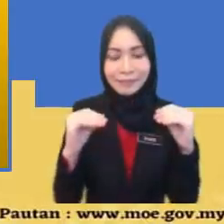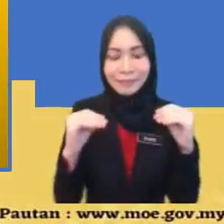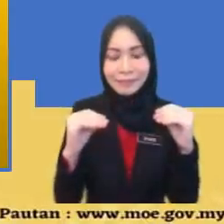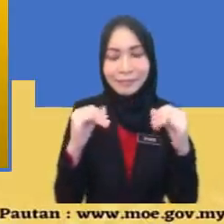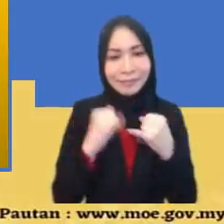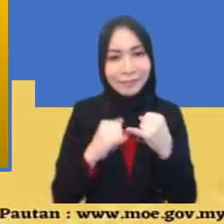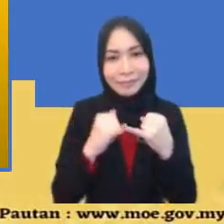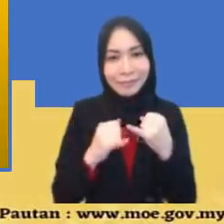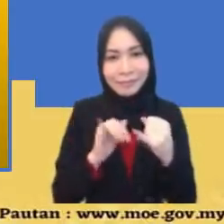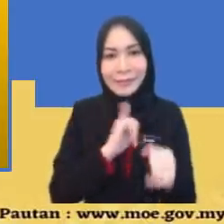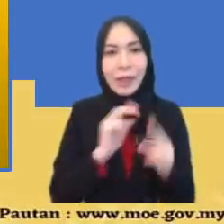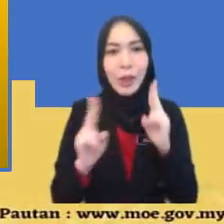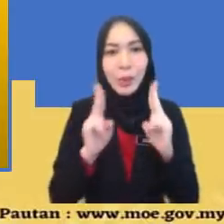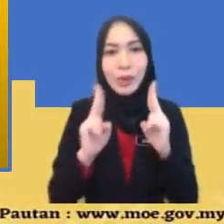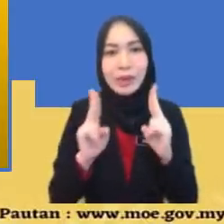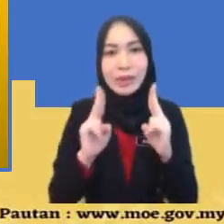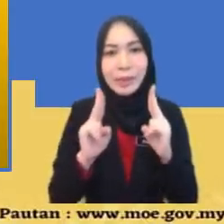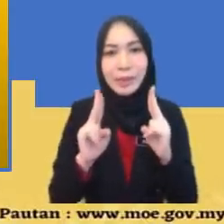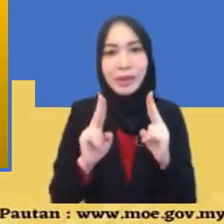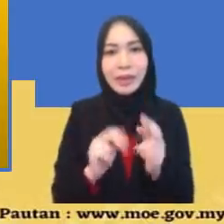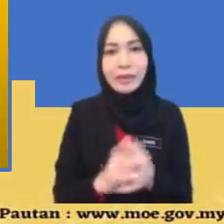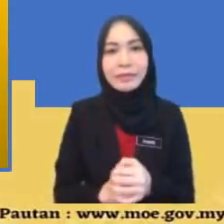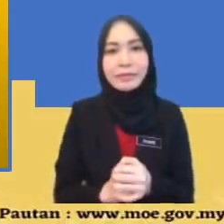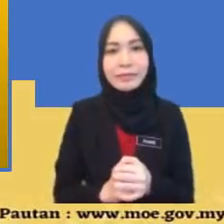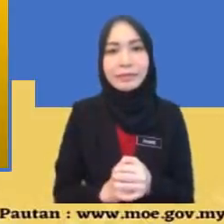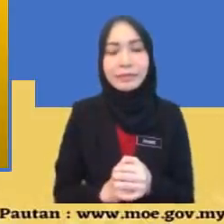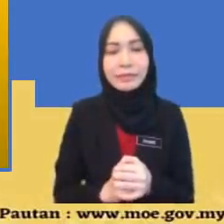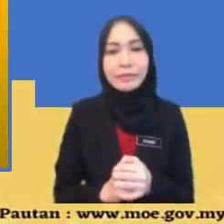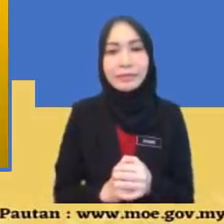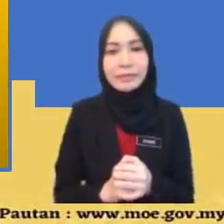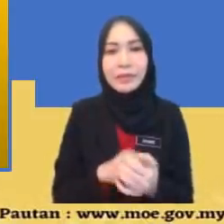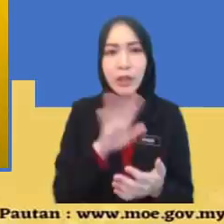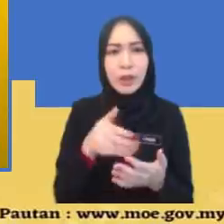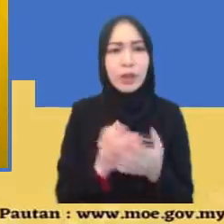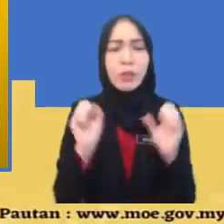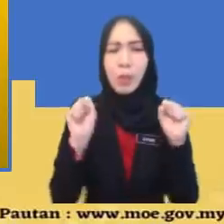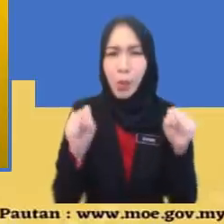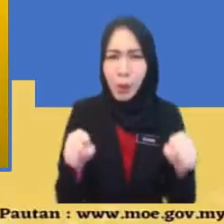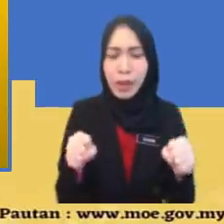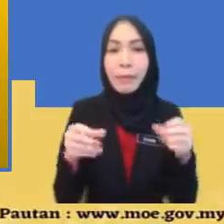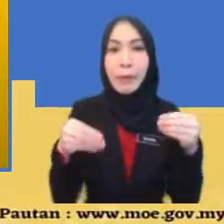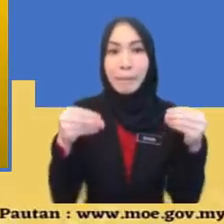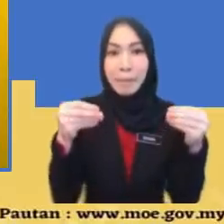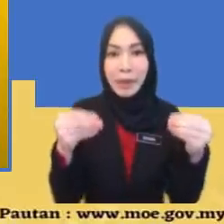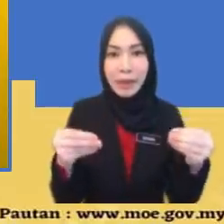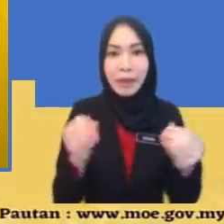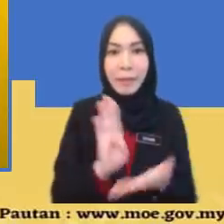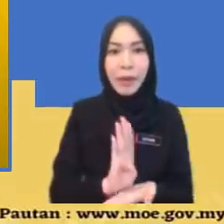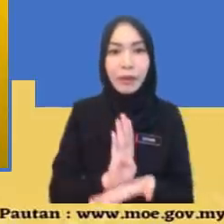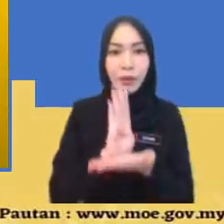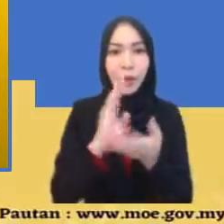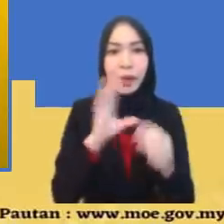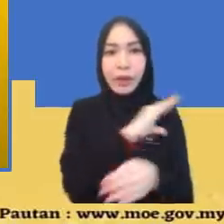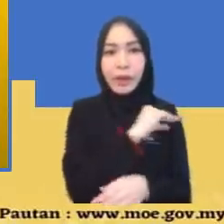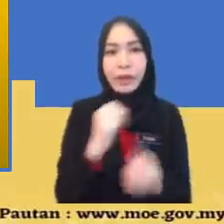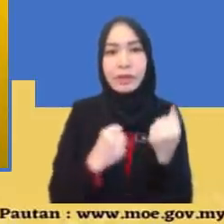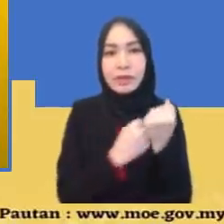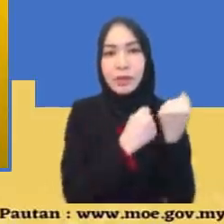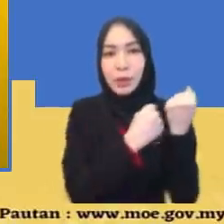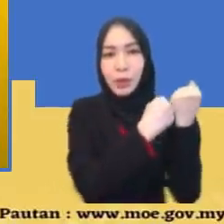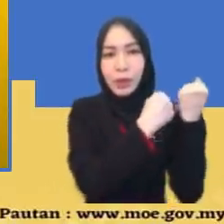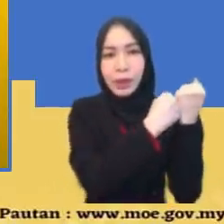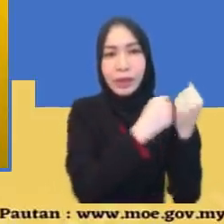dapat memberi kerjasama dan sokongan sepenuhnya kepada USU murni Kementerian Pendidikan Malaysia ini melalui